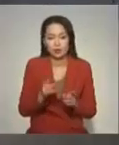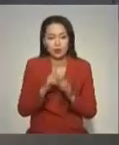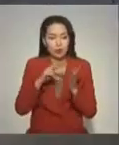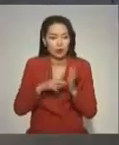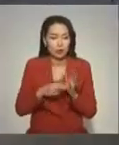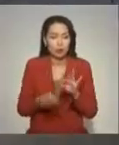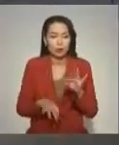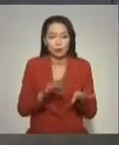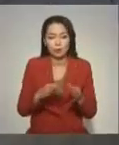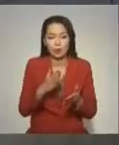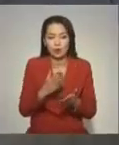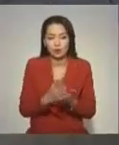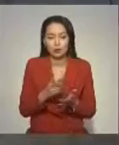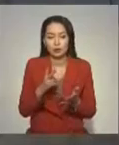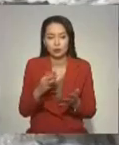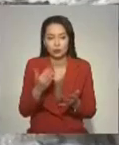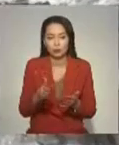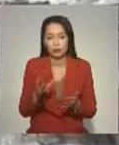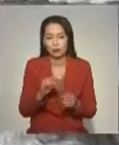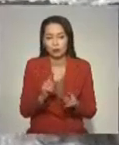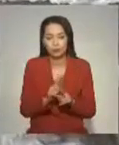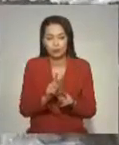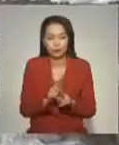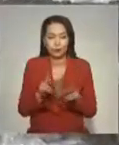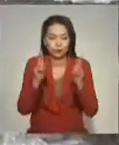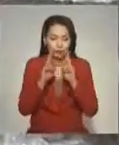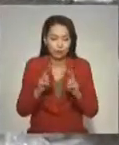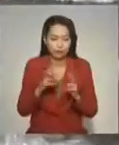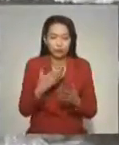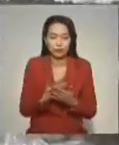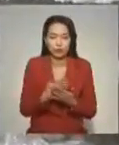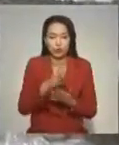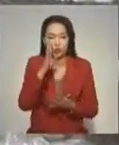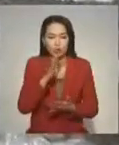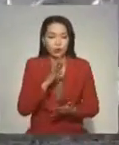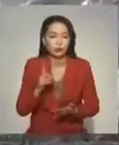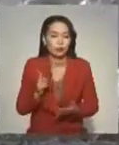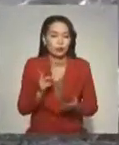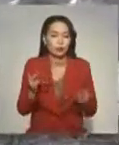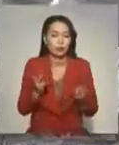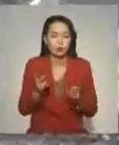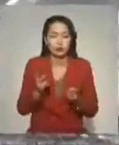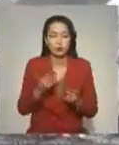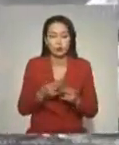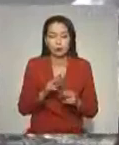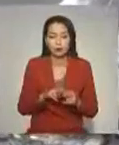разрабатывается проект. На разработку и прохождение всех экспертиз уйдет еще около 5 месяцев. Когда проект все же начнут